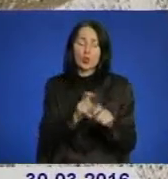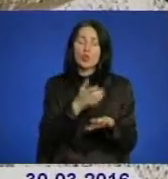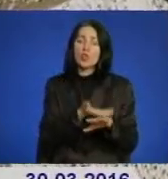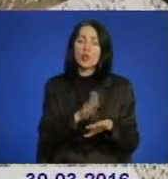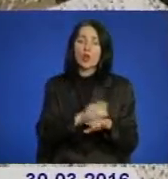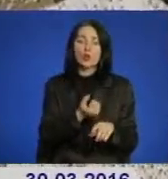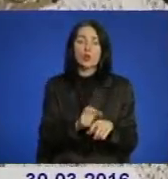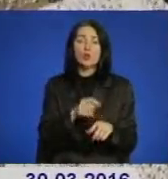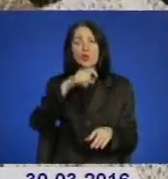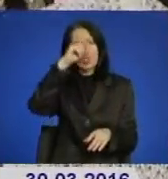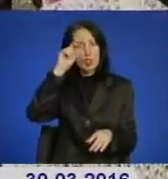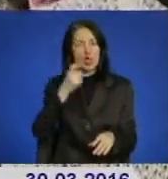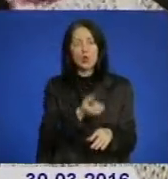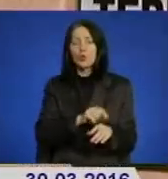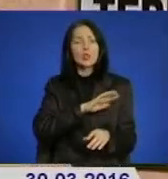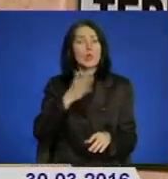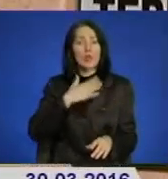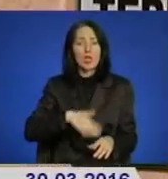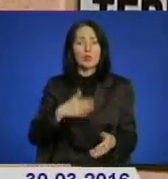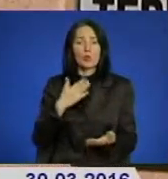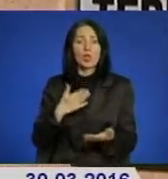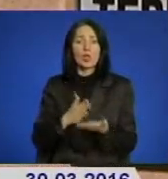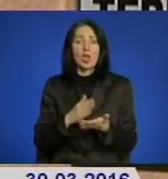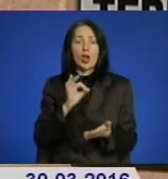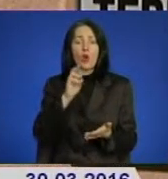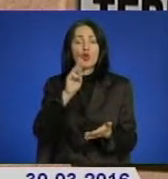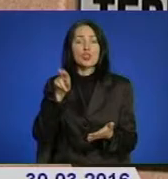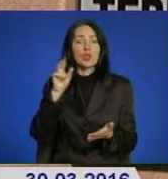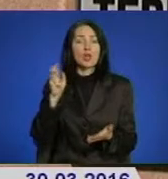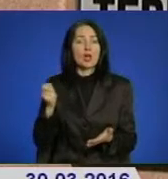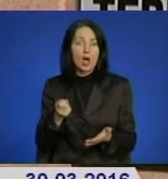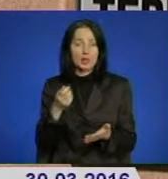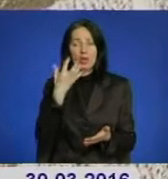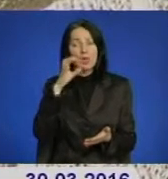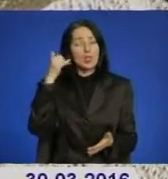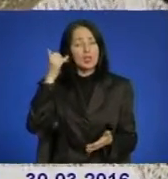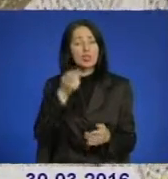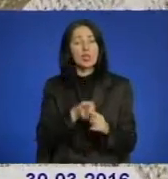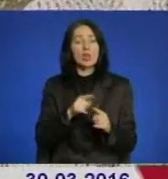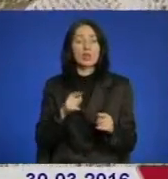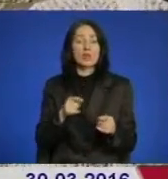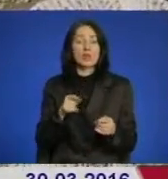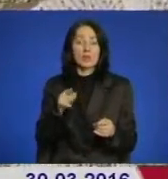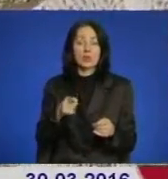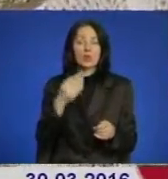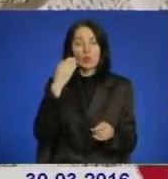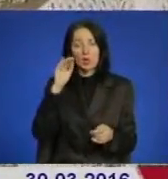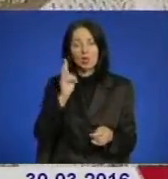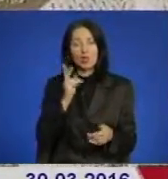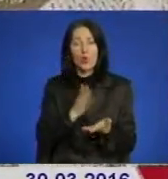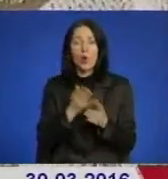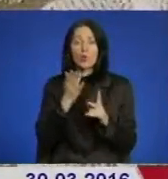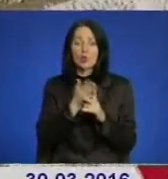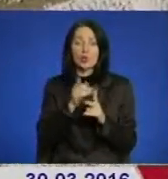дуже жарко, дуже неприємно. Є ощадкаси чи гарячі лінії, який вихід? Ну, найкраще тут, хто має субсидії,